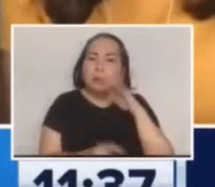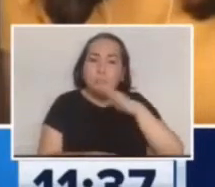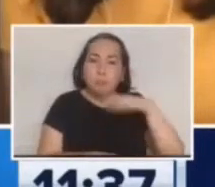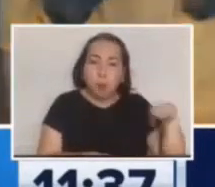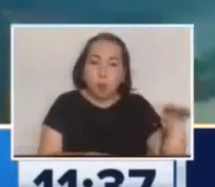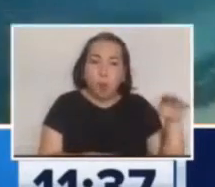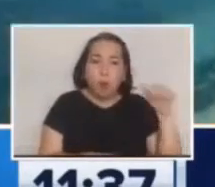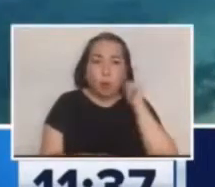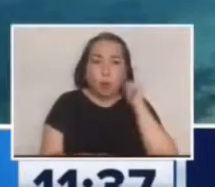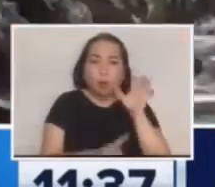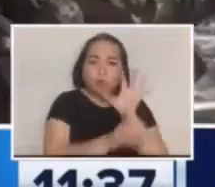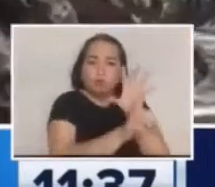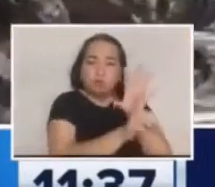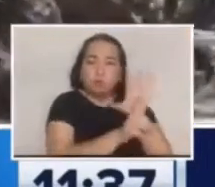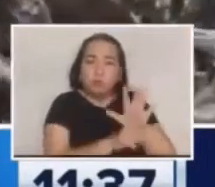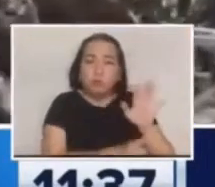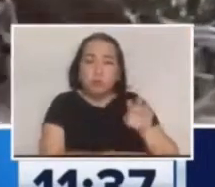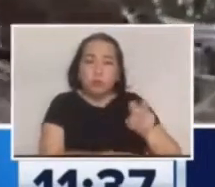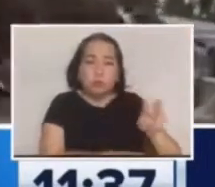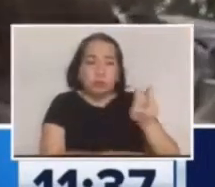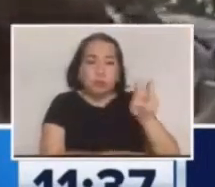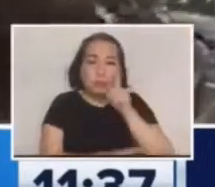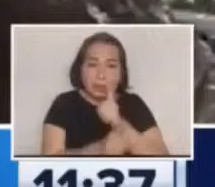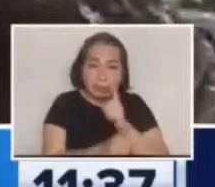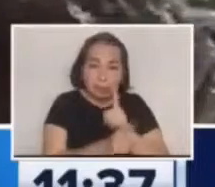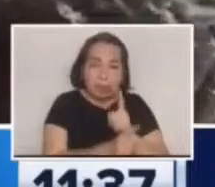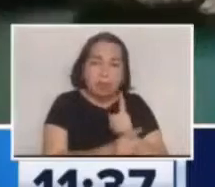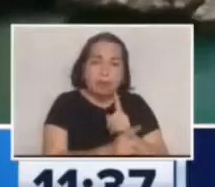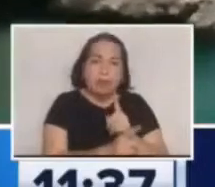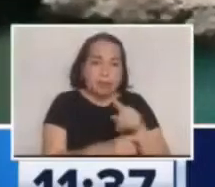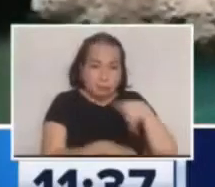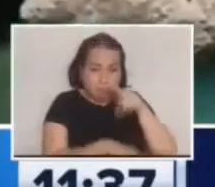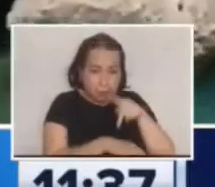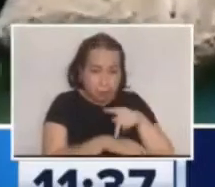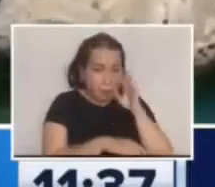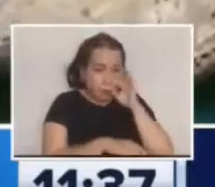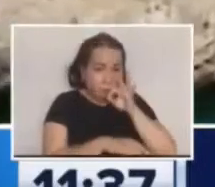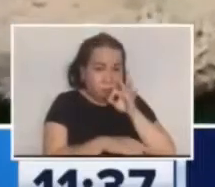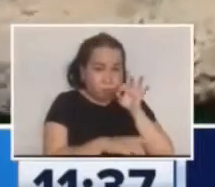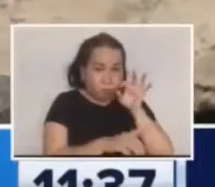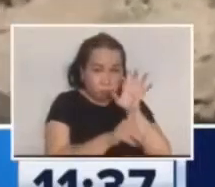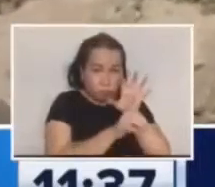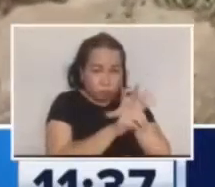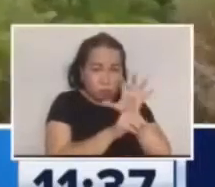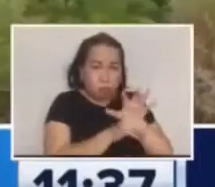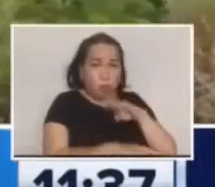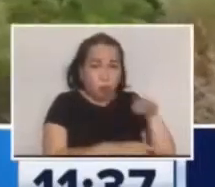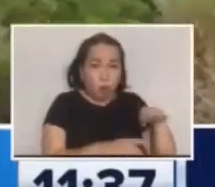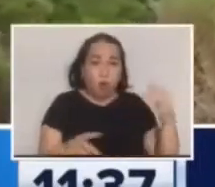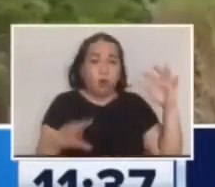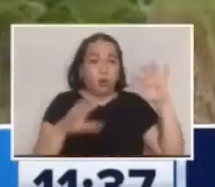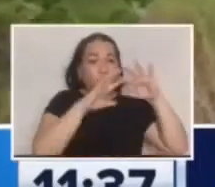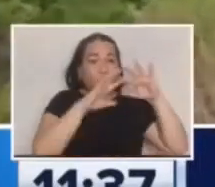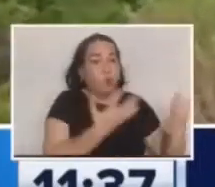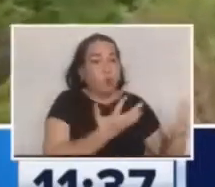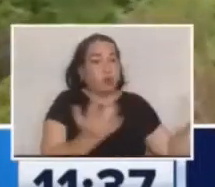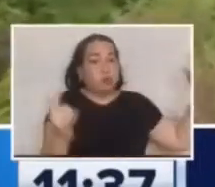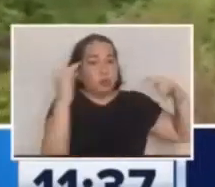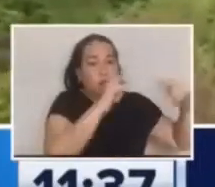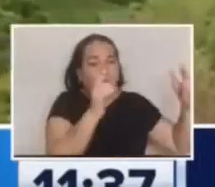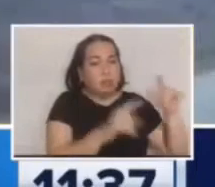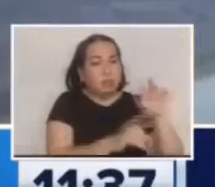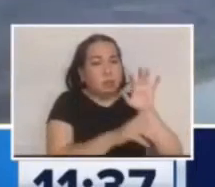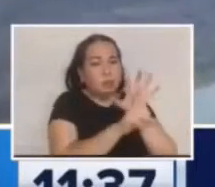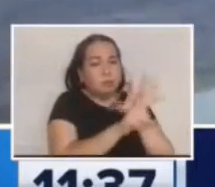Yusek, good morning Yusek Rocky. Tama yung sinabi mo, no? Ang critical sa Bohol ngayon, ano natin matulungan ang